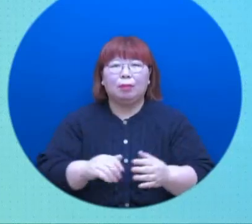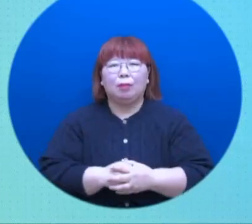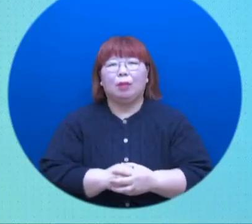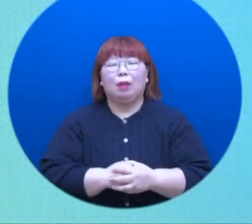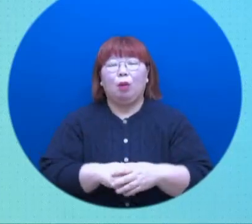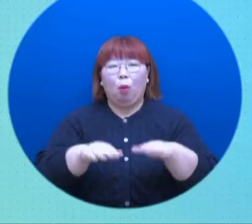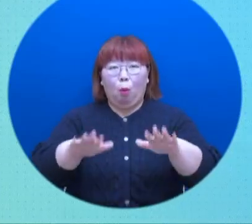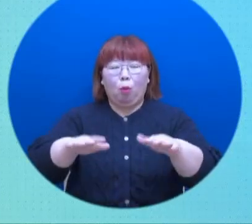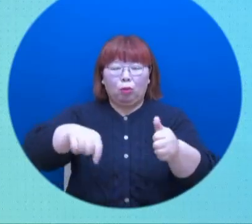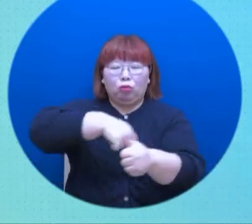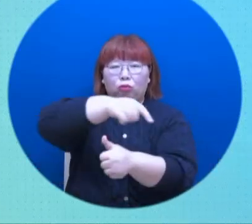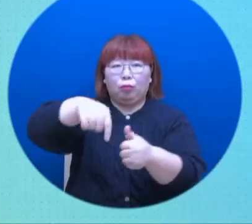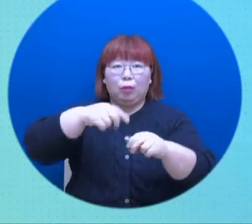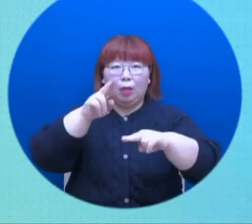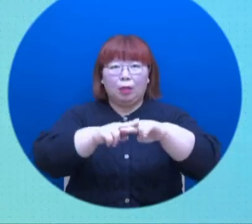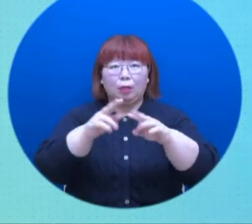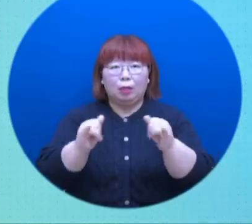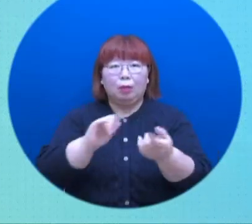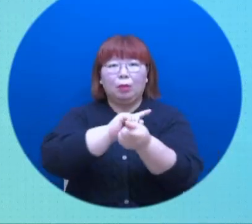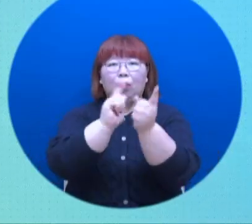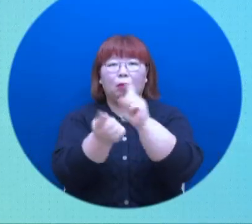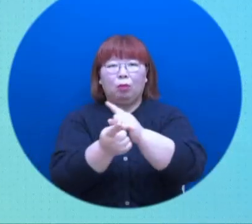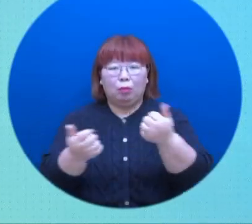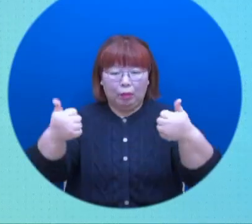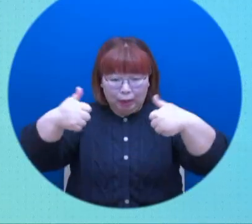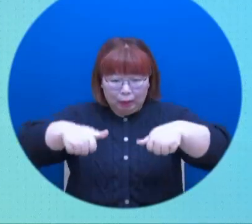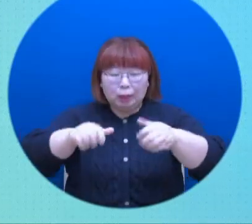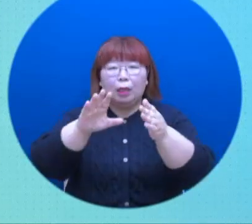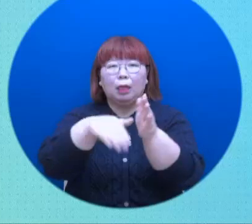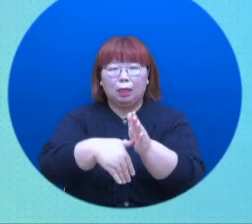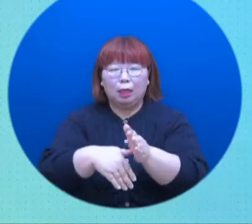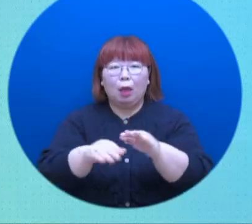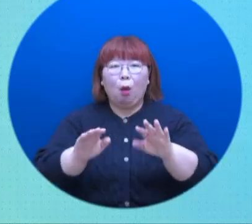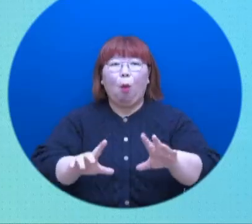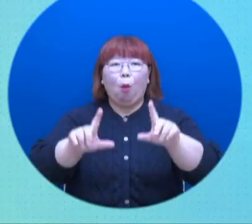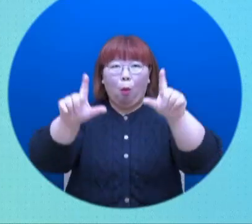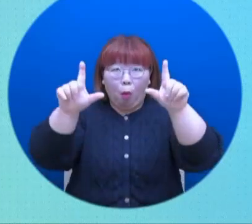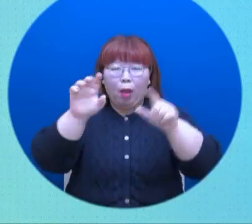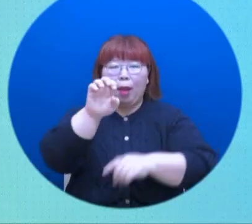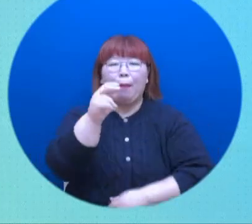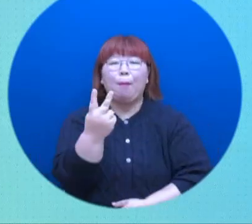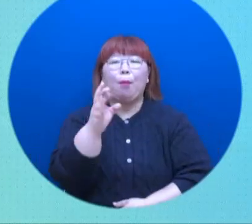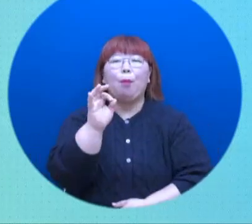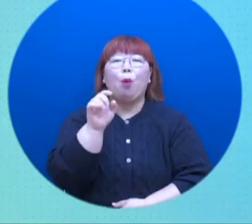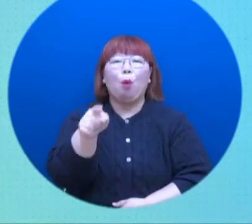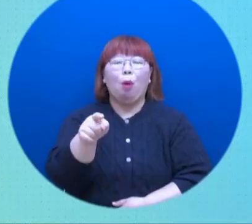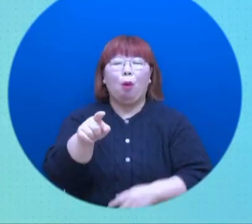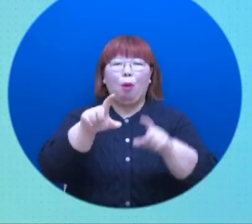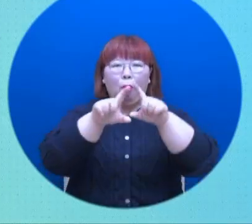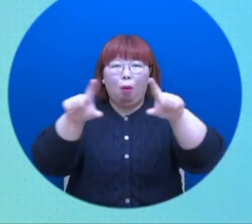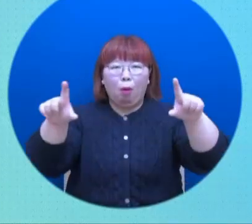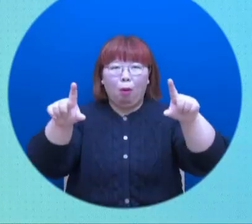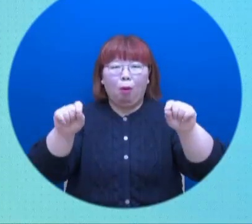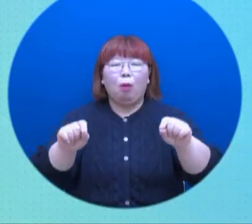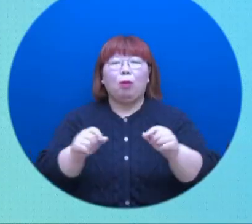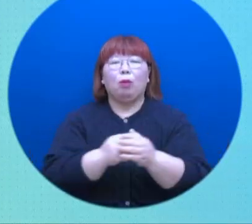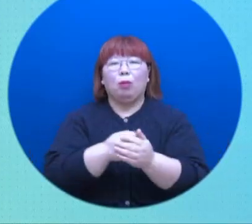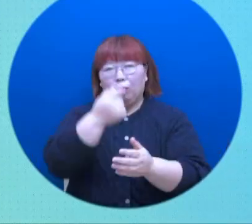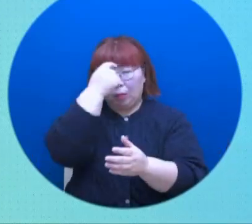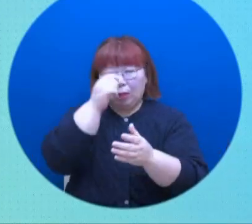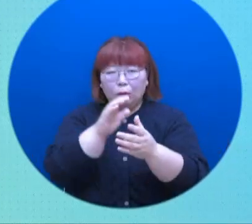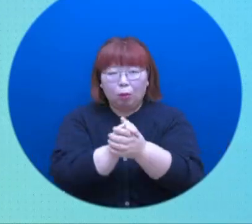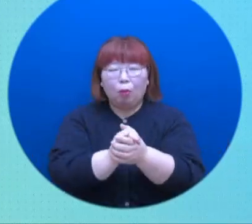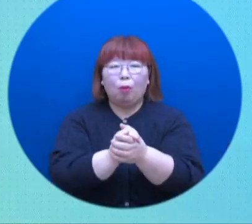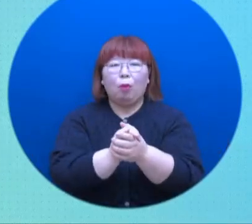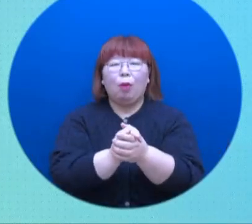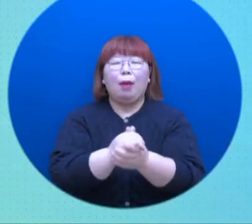앞뒤 좌우에 계신 분들에게 인사할 텐데 올해 표어로 한번 인사해 보죠. 먼저 기도합시다 이렇게 한번